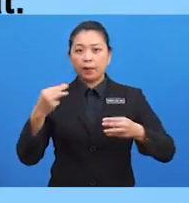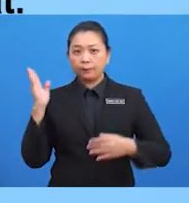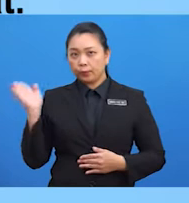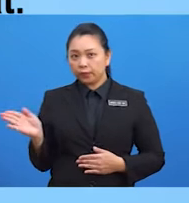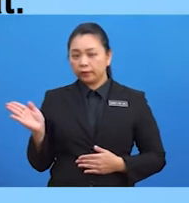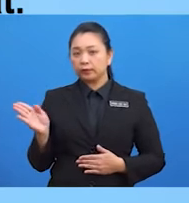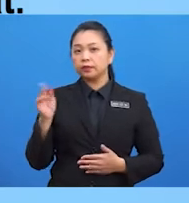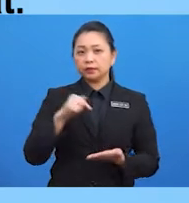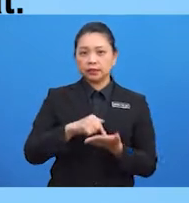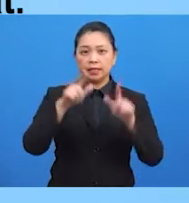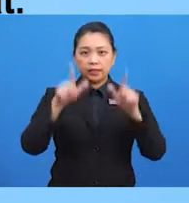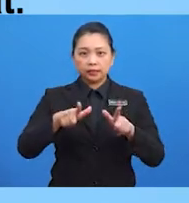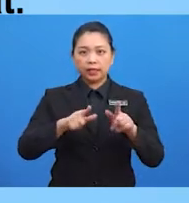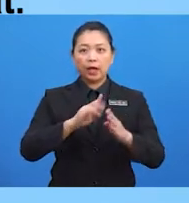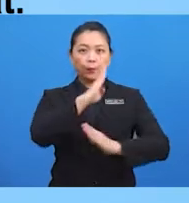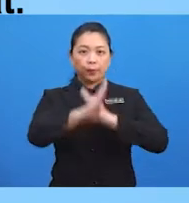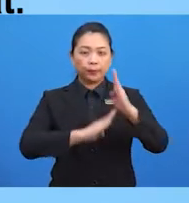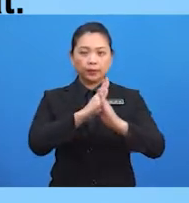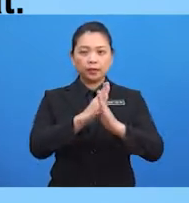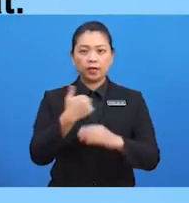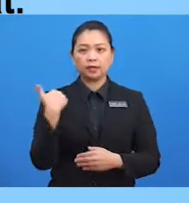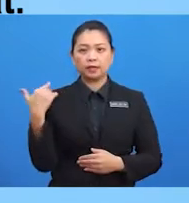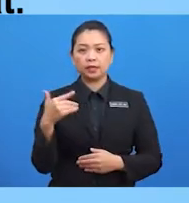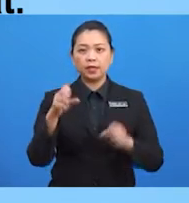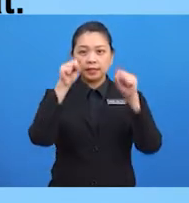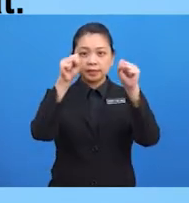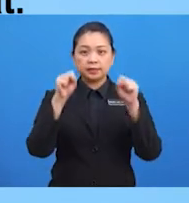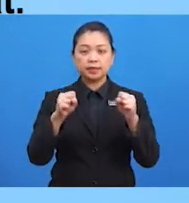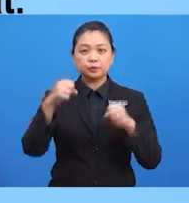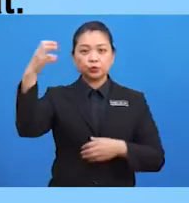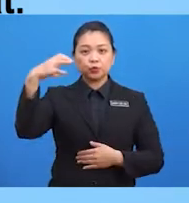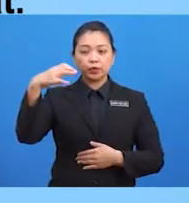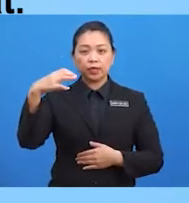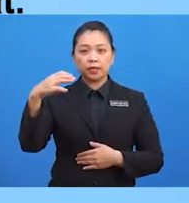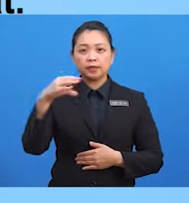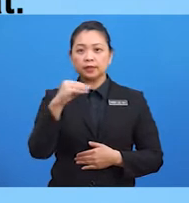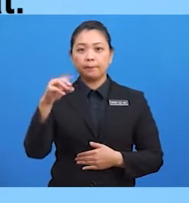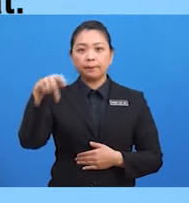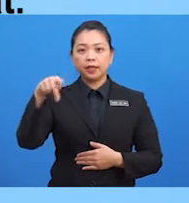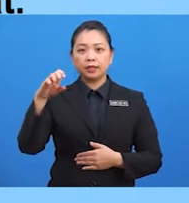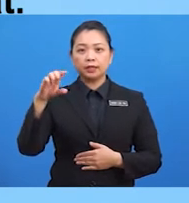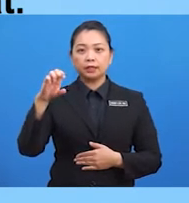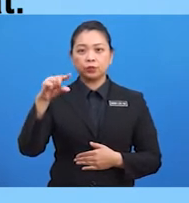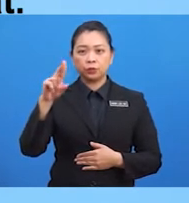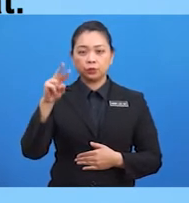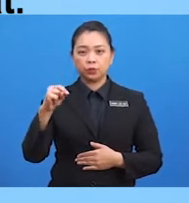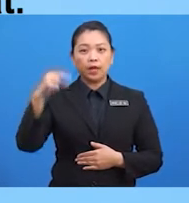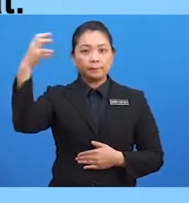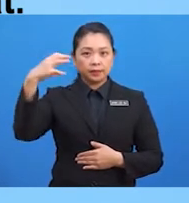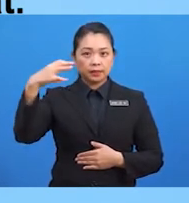bumi sebagai pusat sistem suria. Bumi adalah pegun, manakala